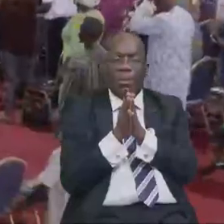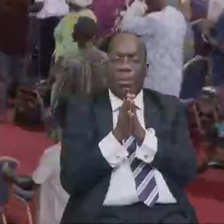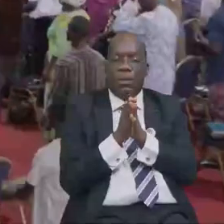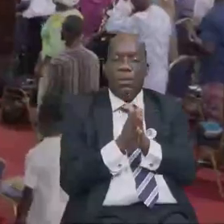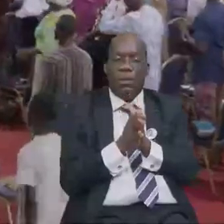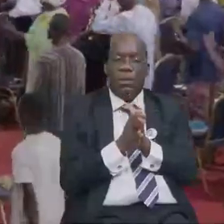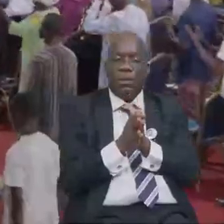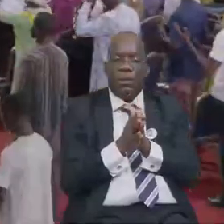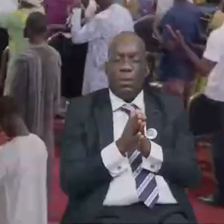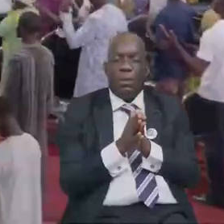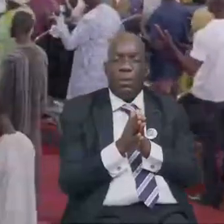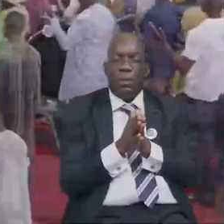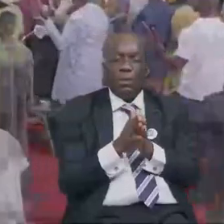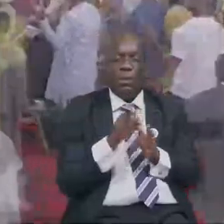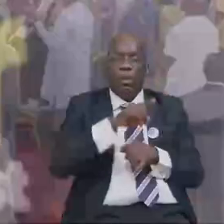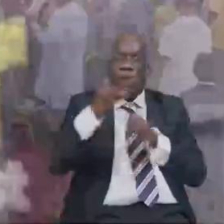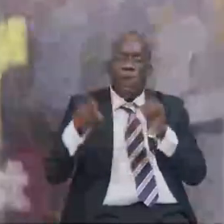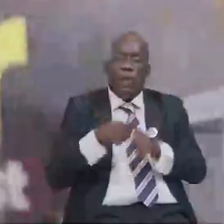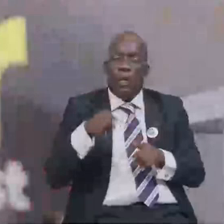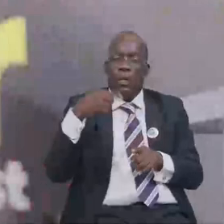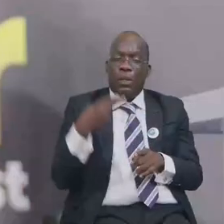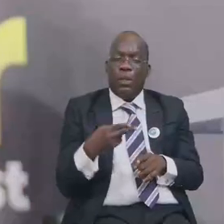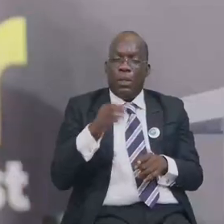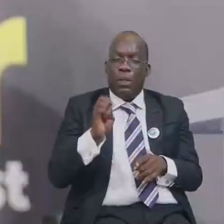Quand Ézéchias a prié, Dieu a exaucé.